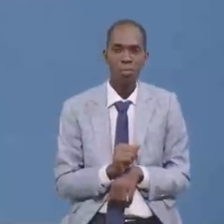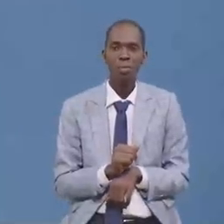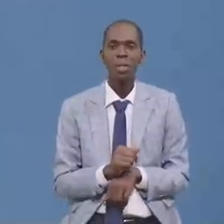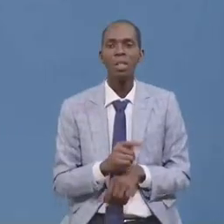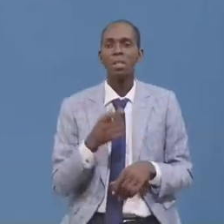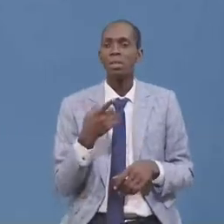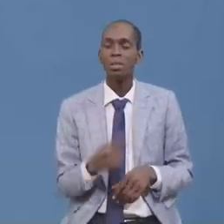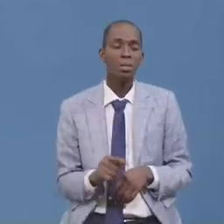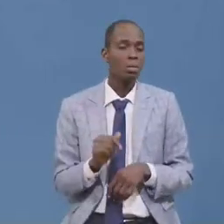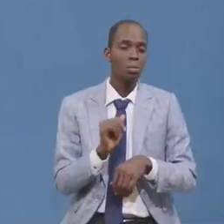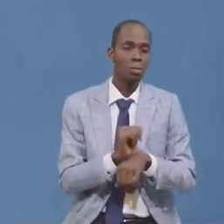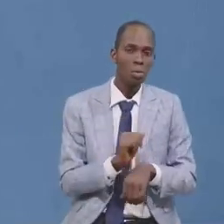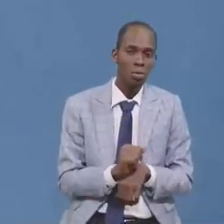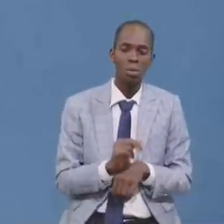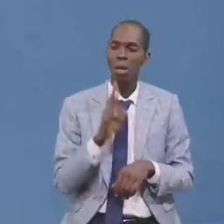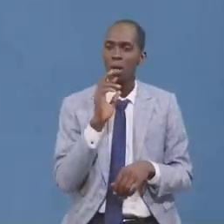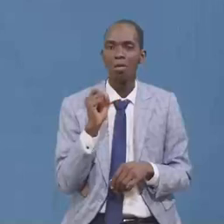les actes sont si importants.